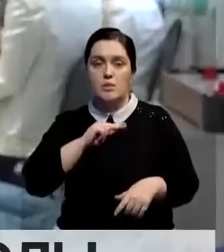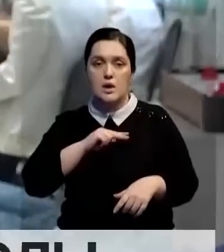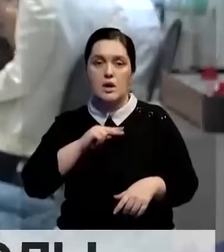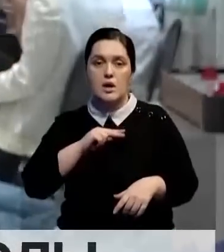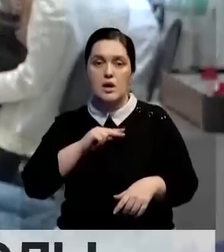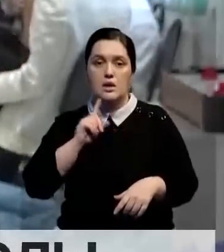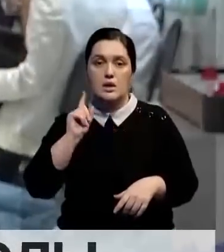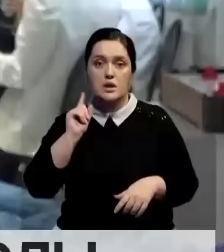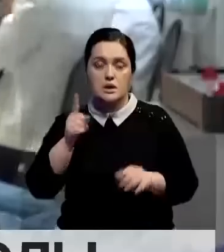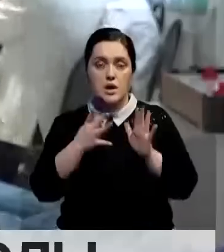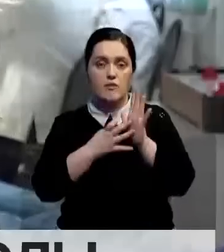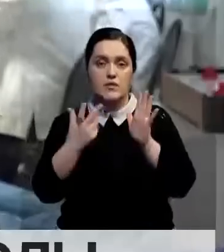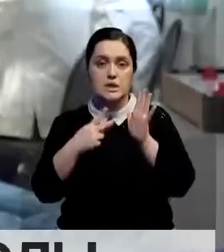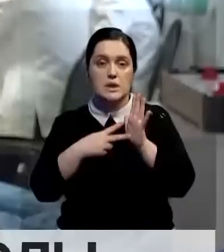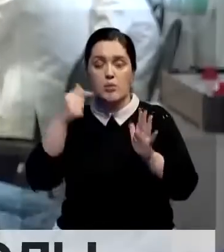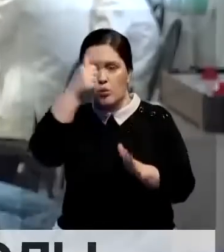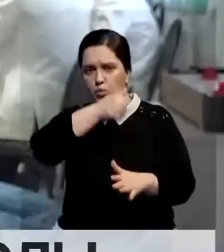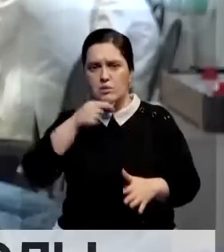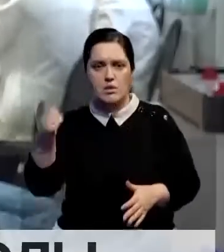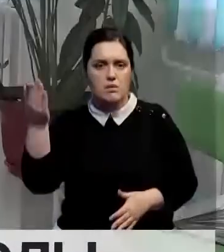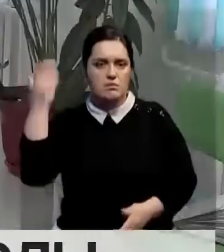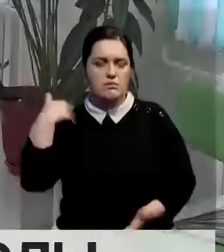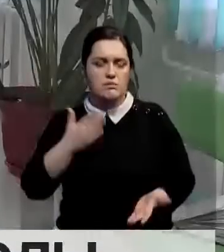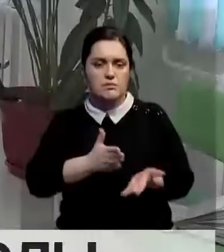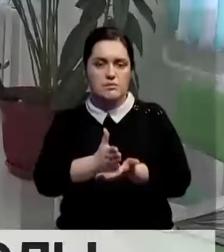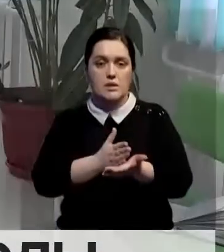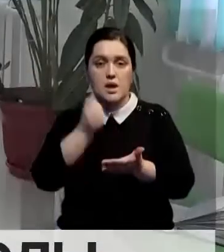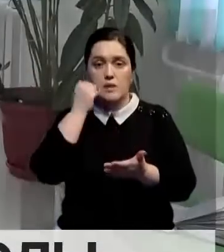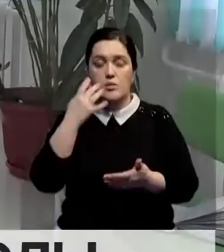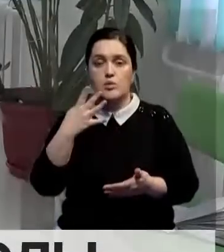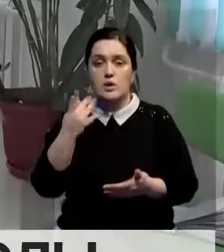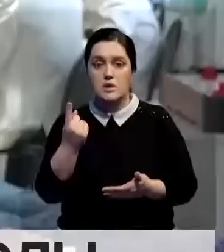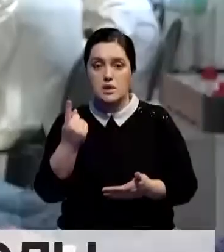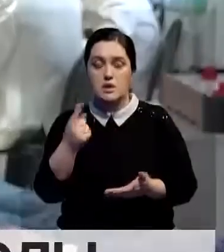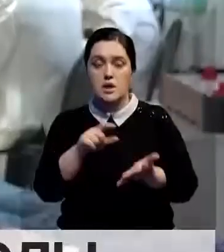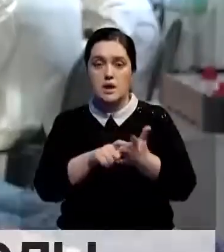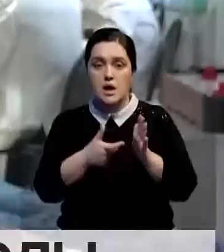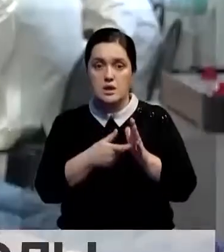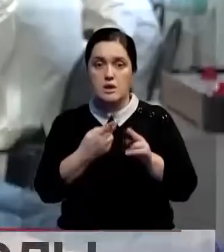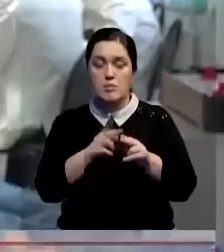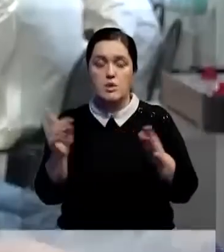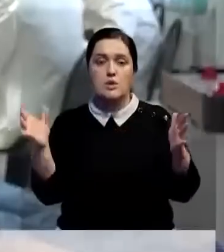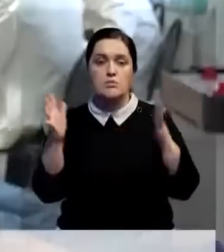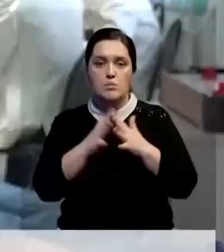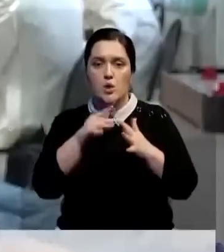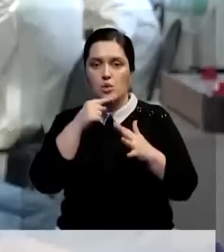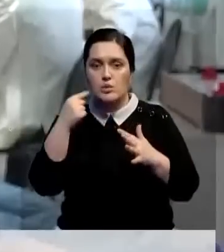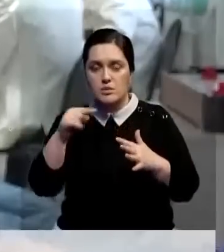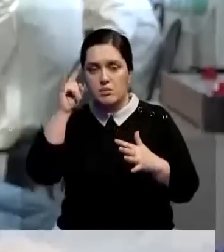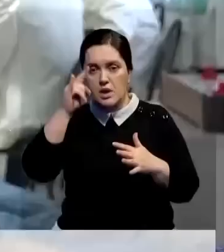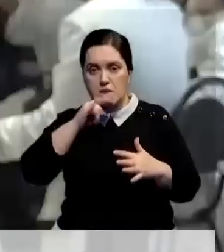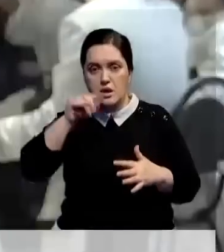года. Это одна из старейших школ в районе. 41 класс комплектов. Школа смешанная с русским, с казахским